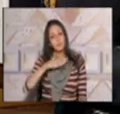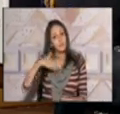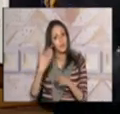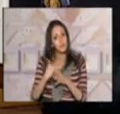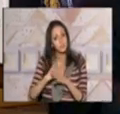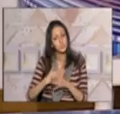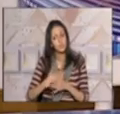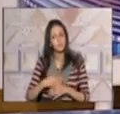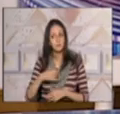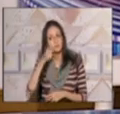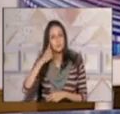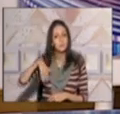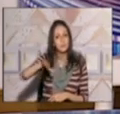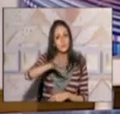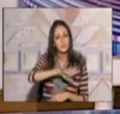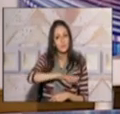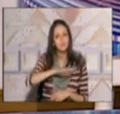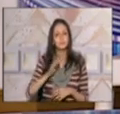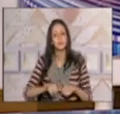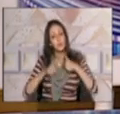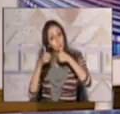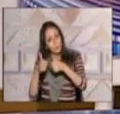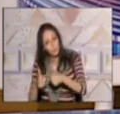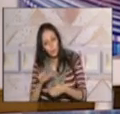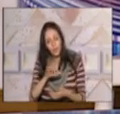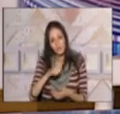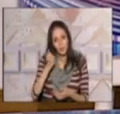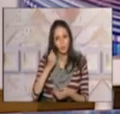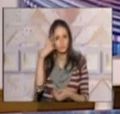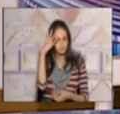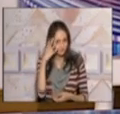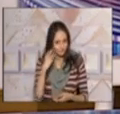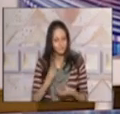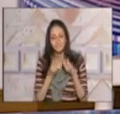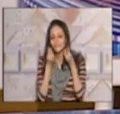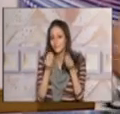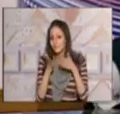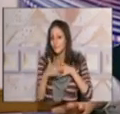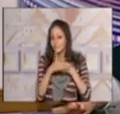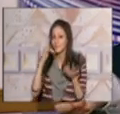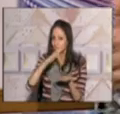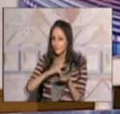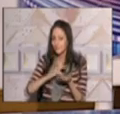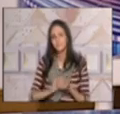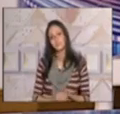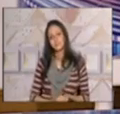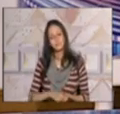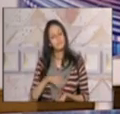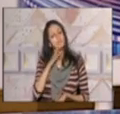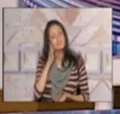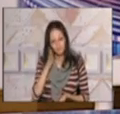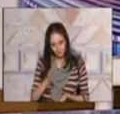الجائزه. طيب خليني اقول ارد على سؤال حضرتك ده بطريقتين. اولا، هو في معايير علشان